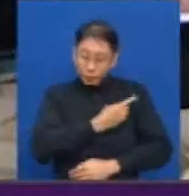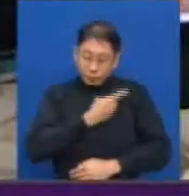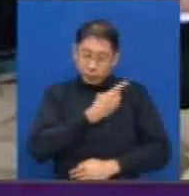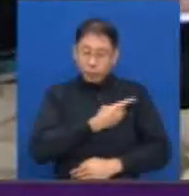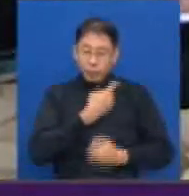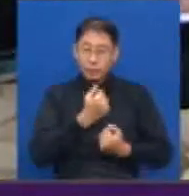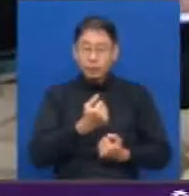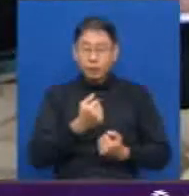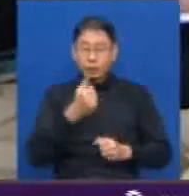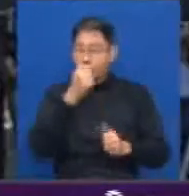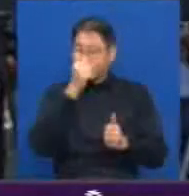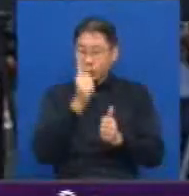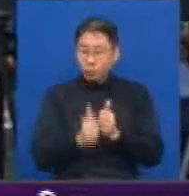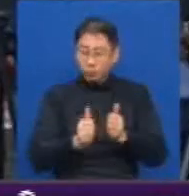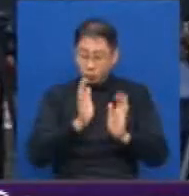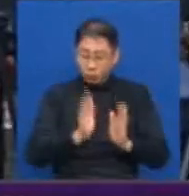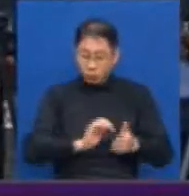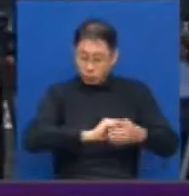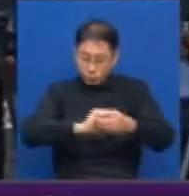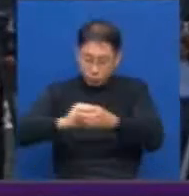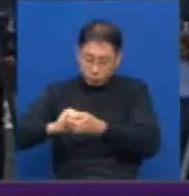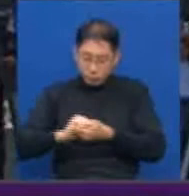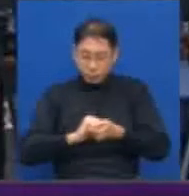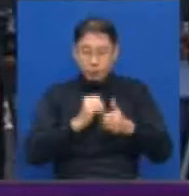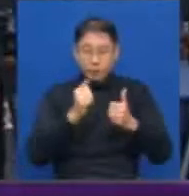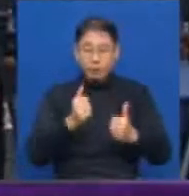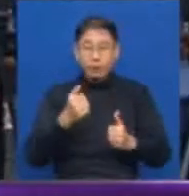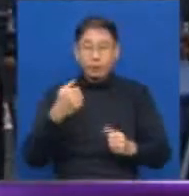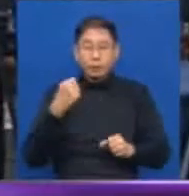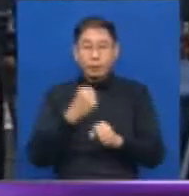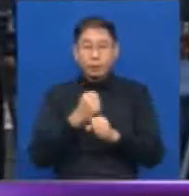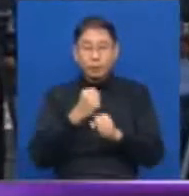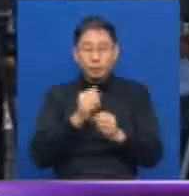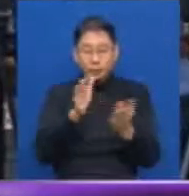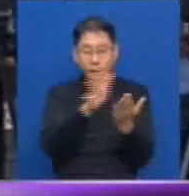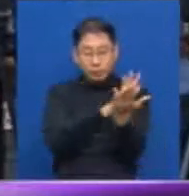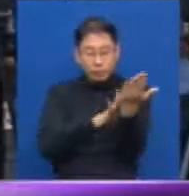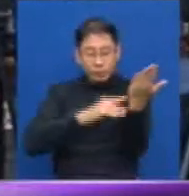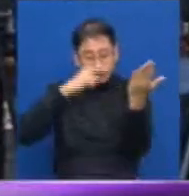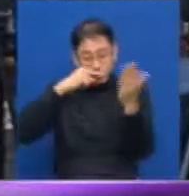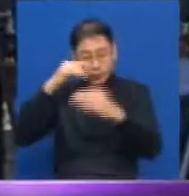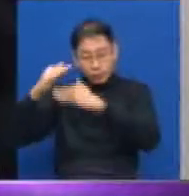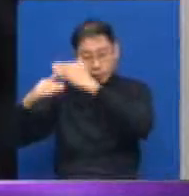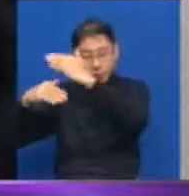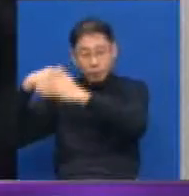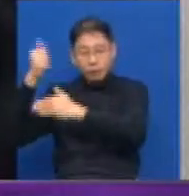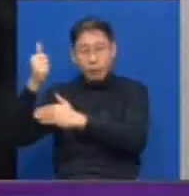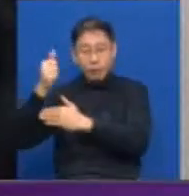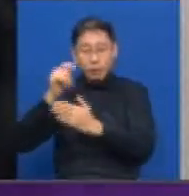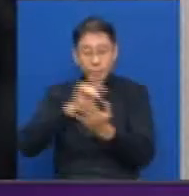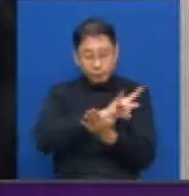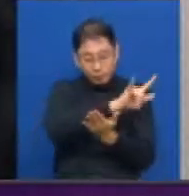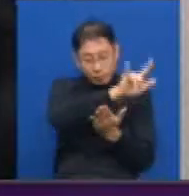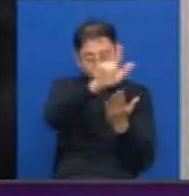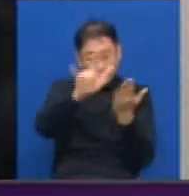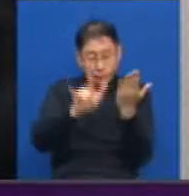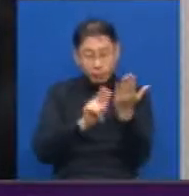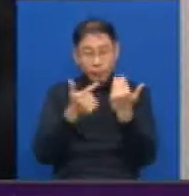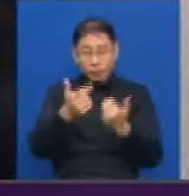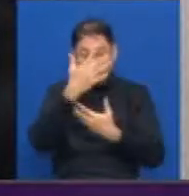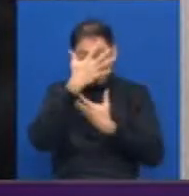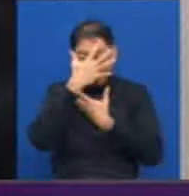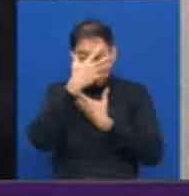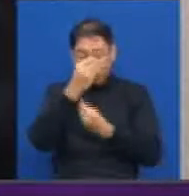คืบหน้าของทุกด้านและความร่วมมือร่วมใจของทุกฝ่ายทำให้ประเทศขับเคลื่อนต่อไปได้และต่างประเทศเองก็สนใจในความ